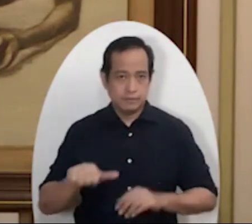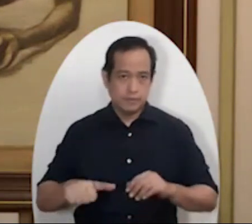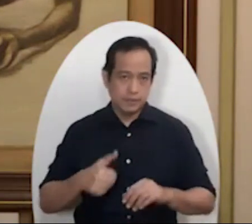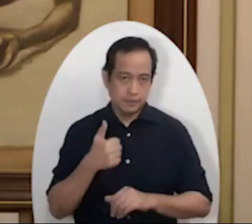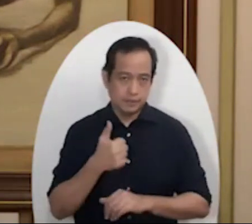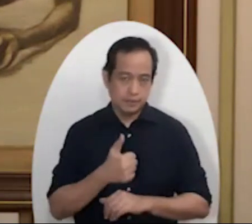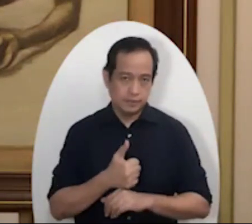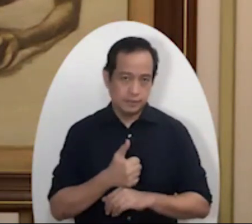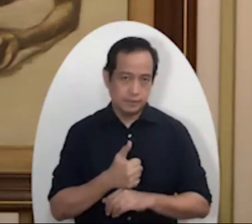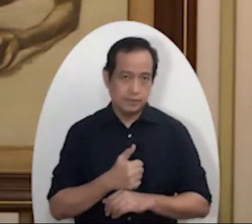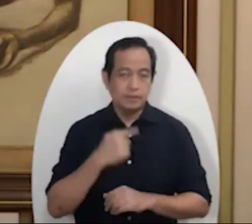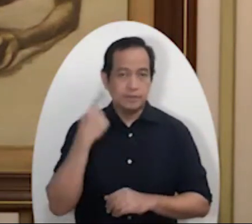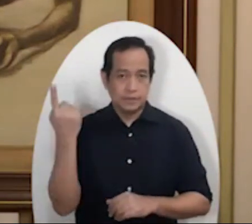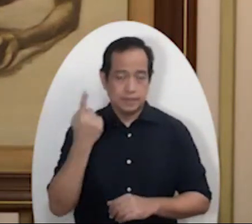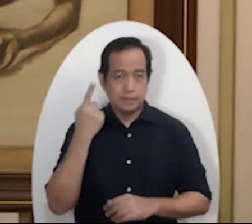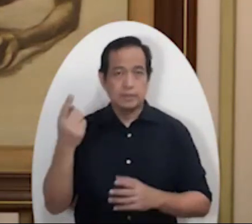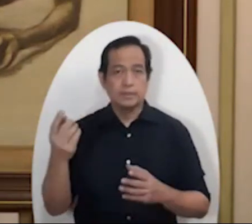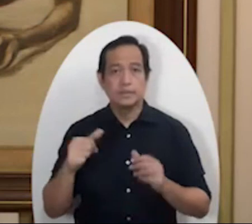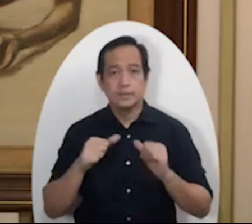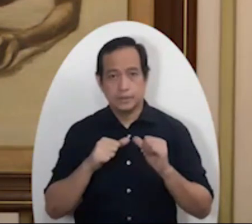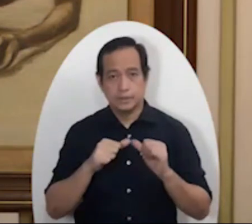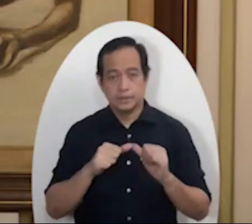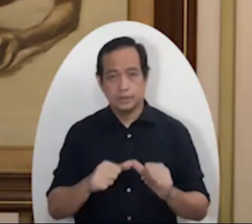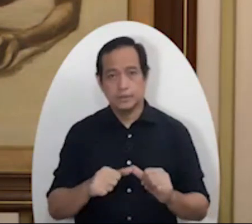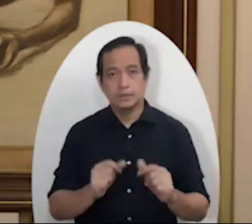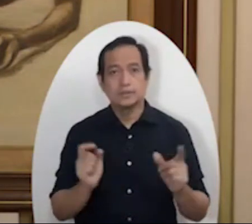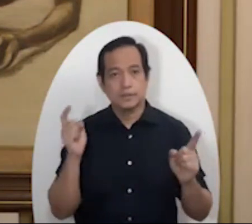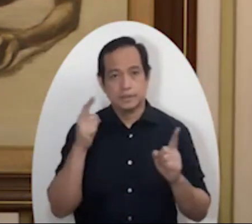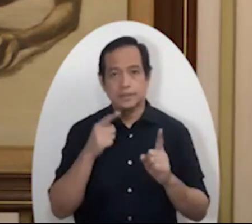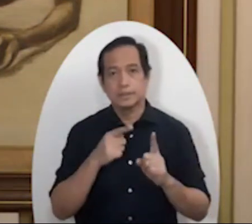cell tumor? Alamin natin sa sagot ni Doc.